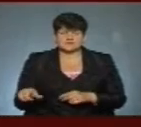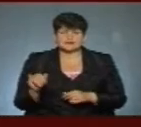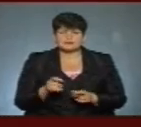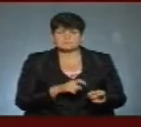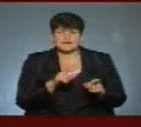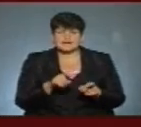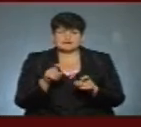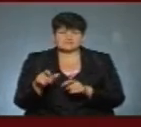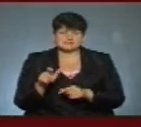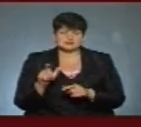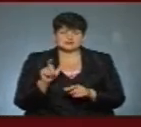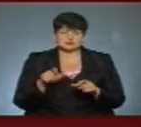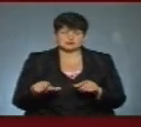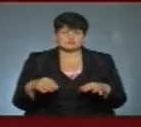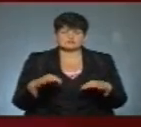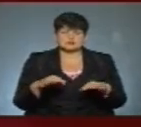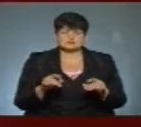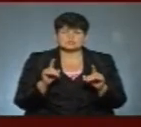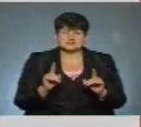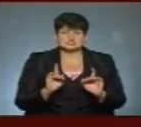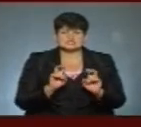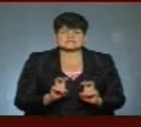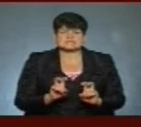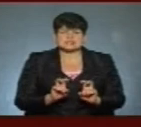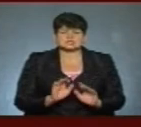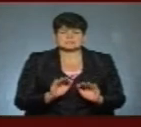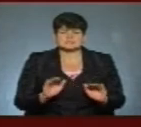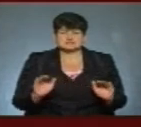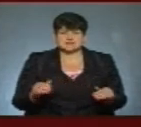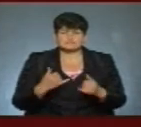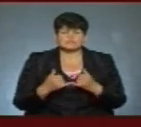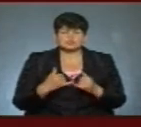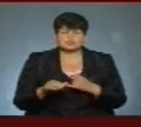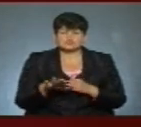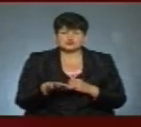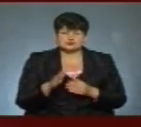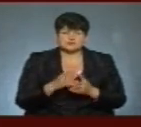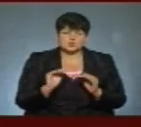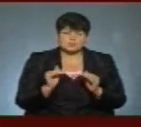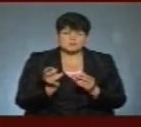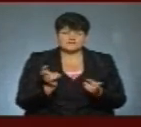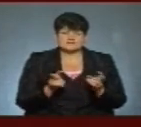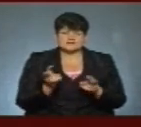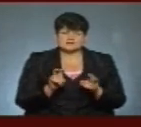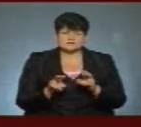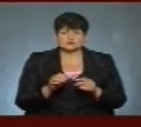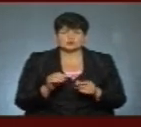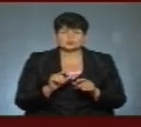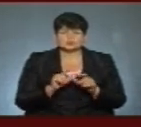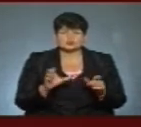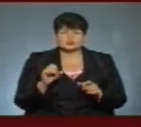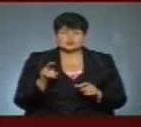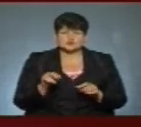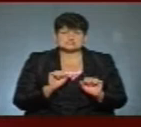перевезення пасажирів в громадському транспорті лише на сидячих місцях. У жовтій зоні карантину мають обмежити відвідування установ соцзахисту, де є